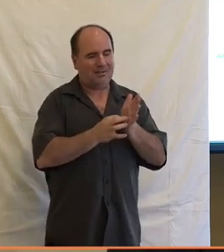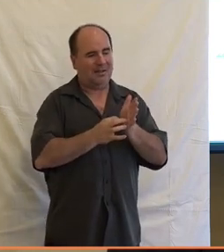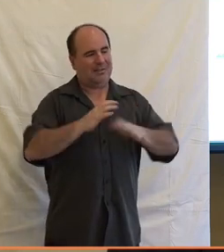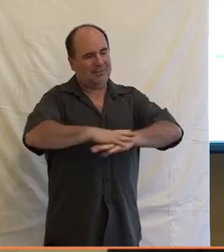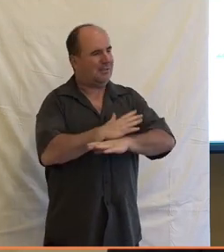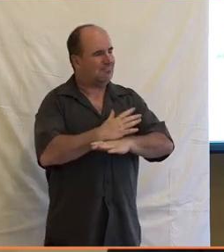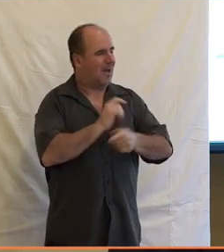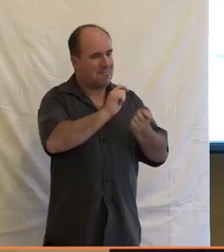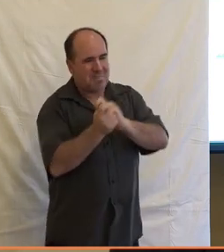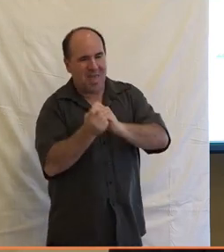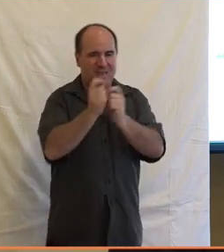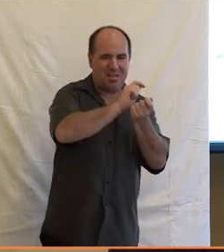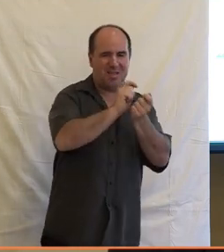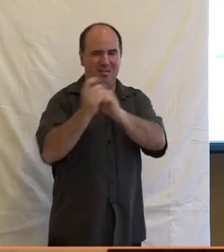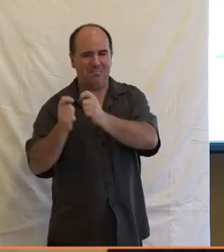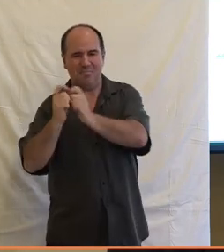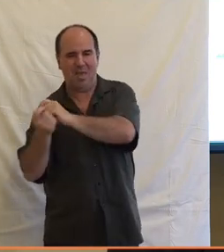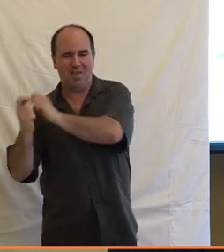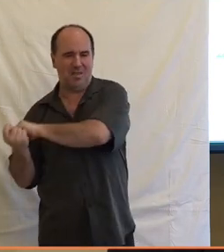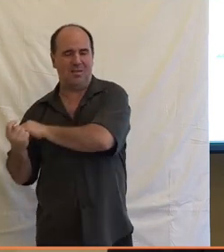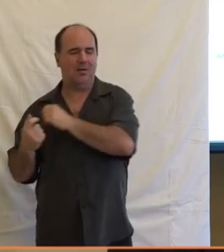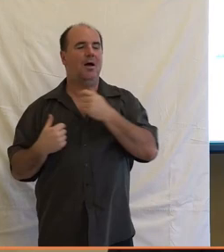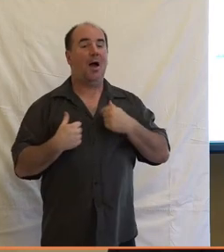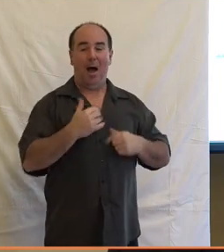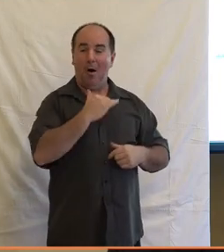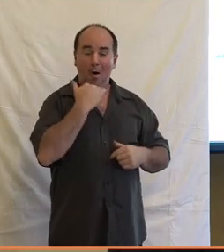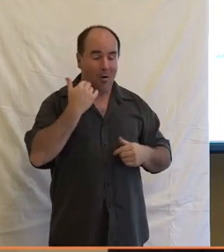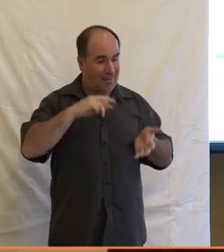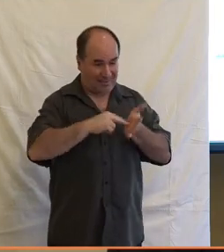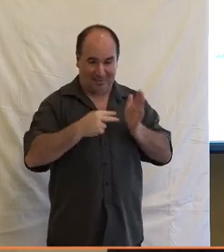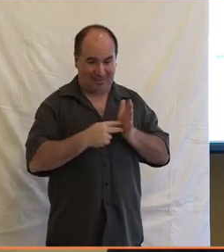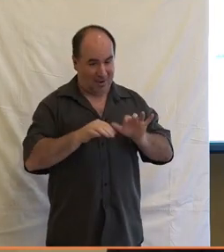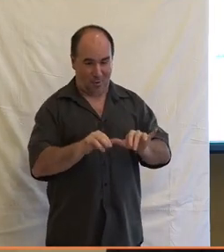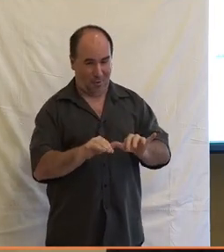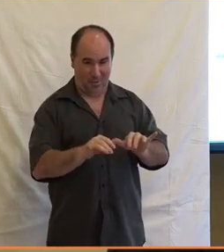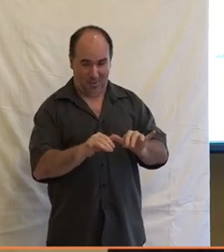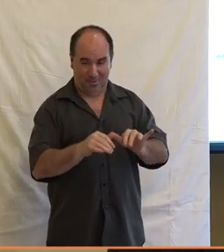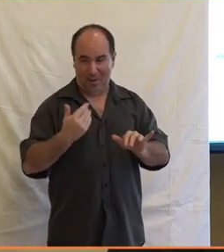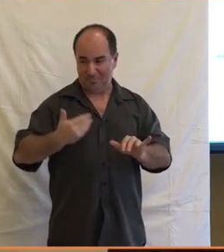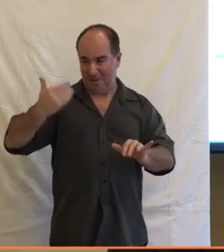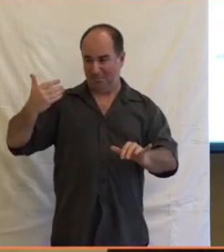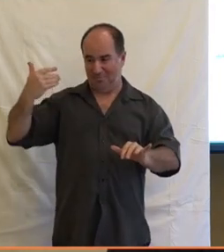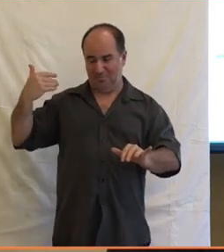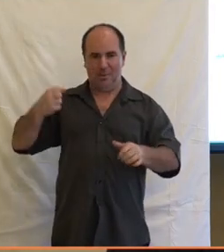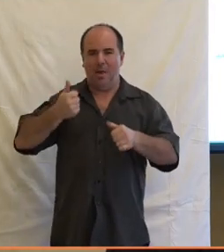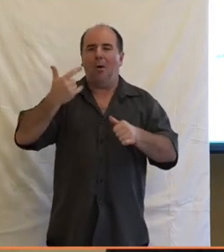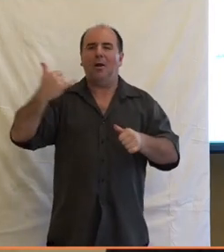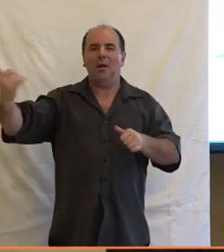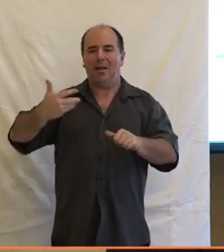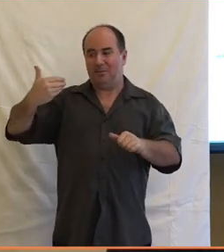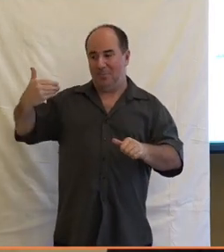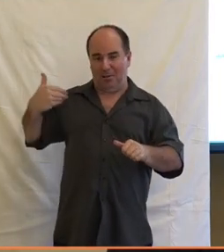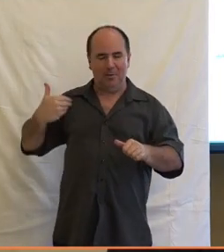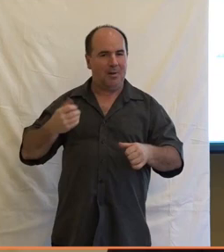a řada věcí, řada technologií, které třeba ještě před pár lety byly poměrně nákladné a museli se vlastně